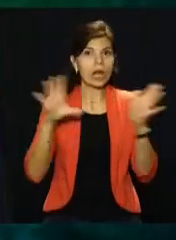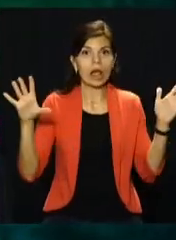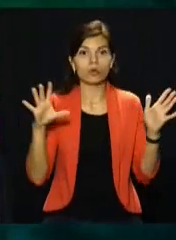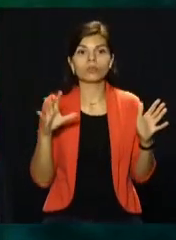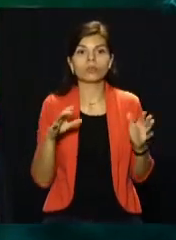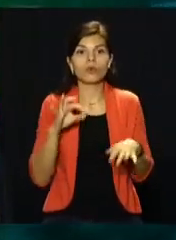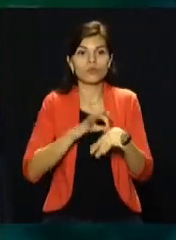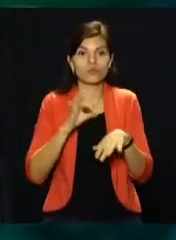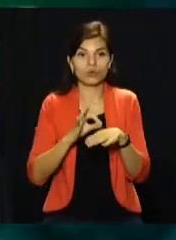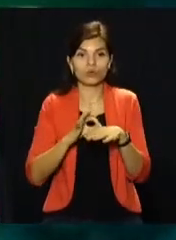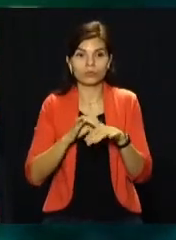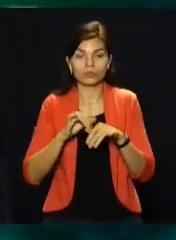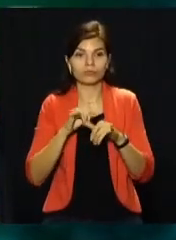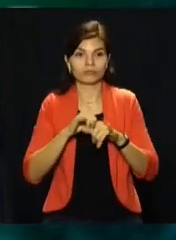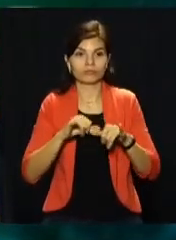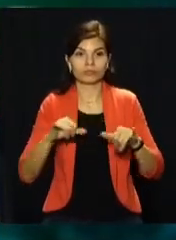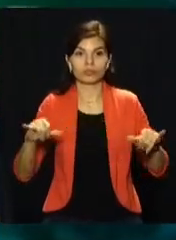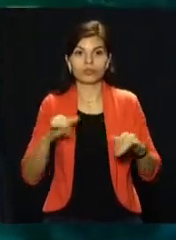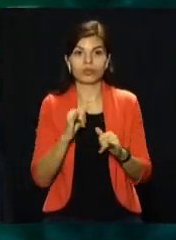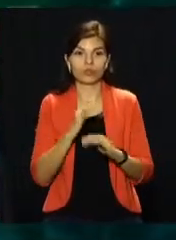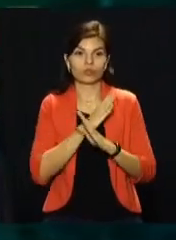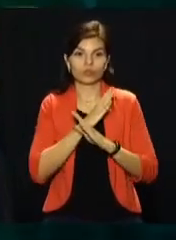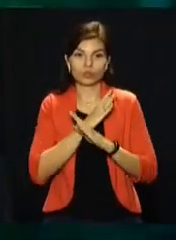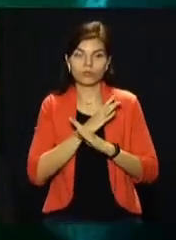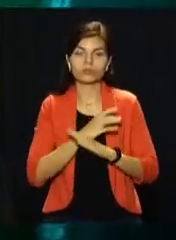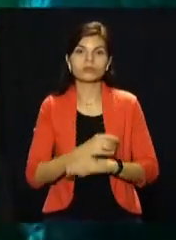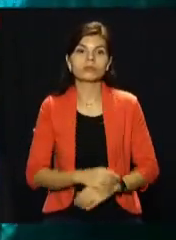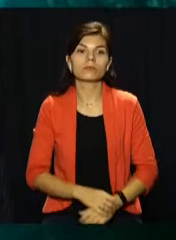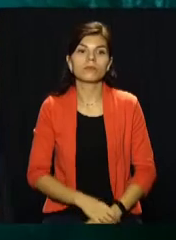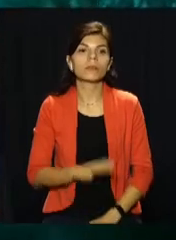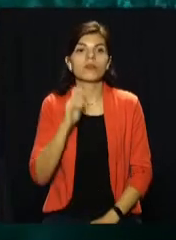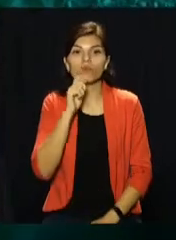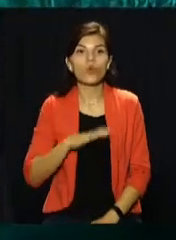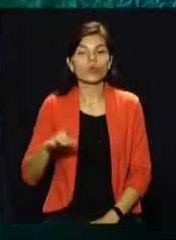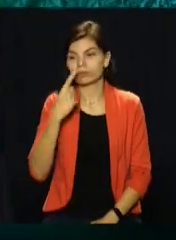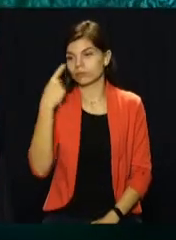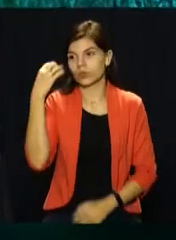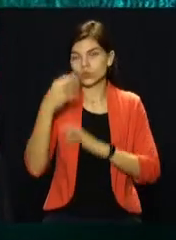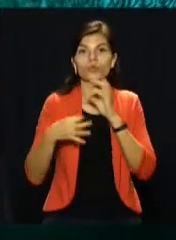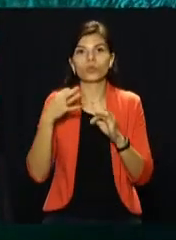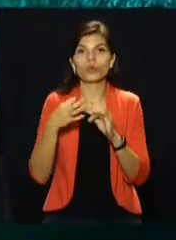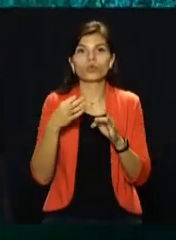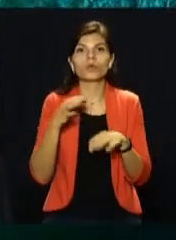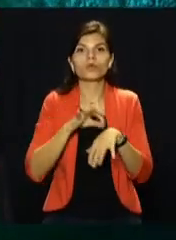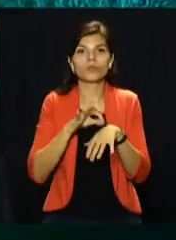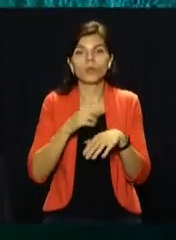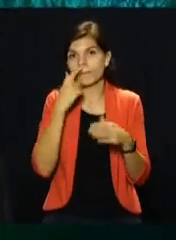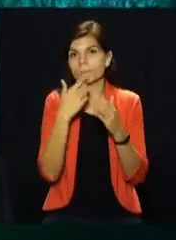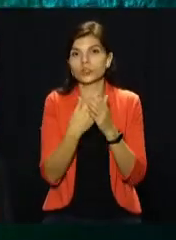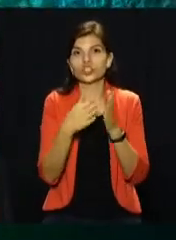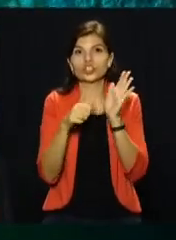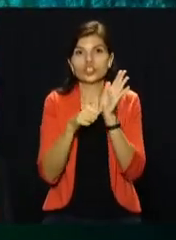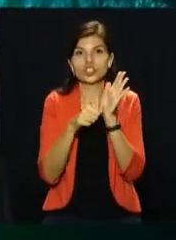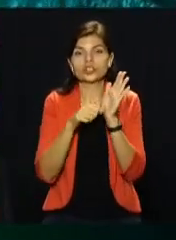оновила два антирекорди – за приростом хворих і кількістю летальних випадків. В країні за минулу добу діагностували недугу у